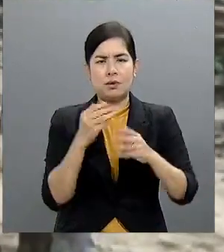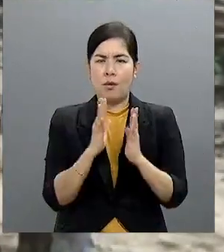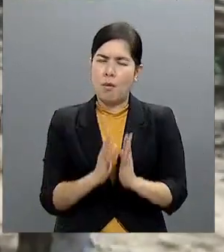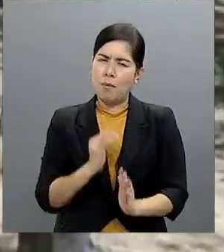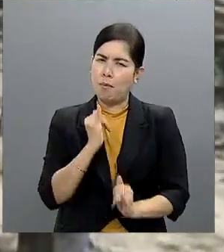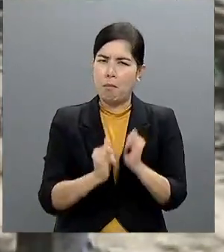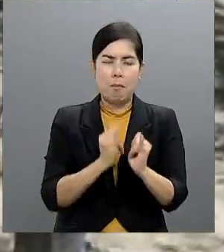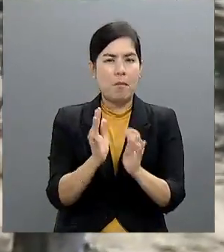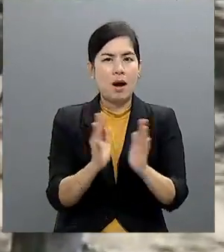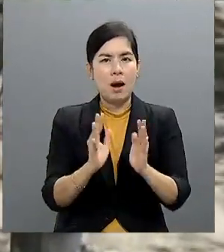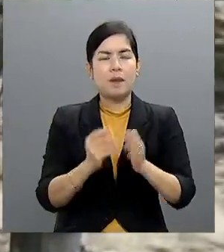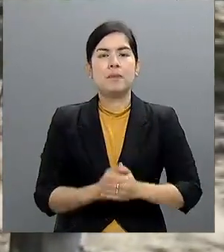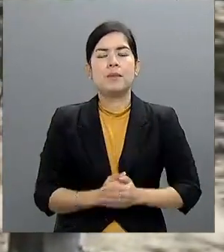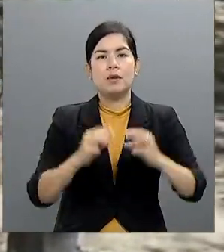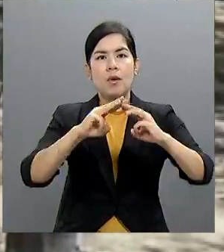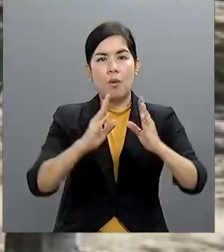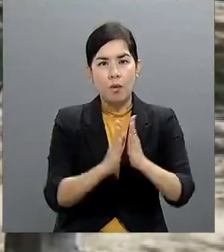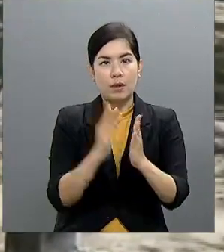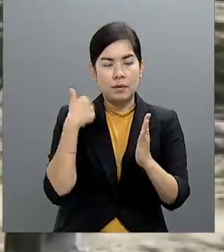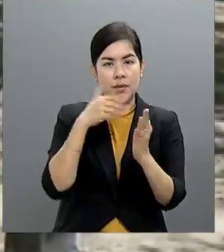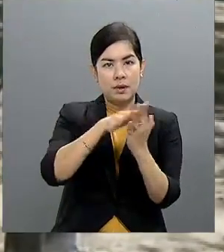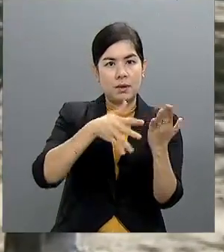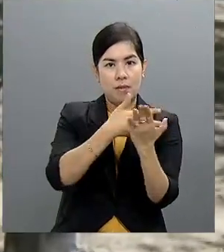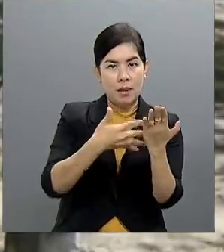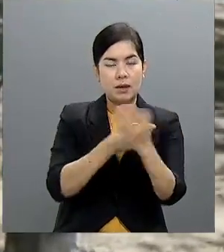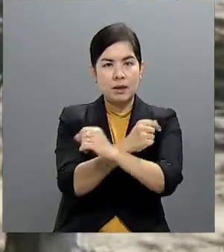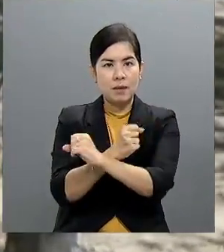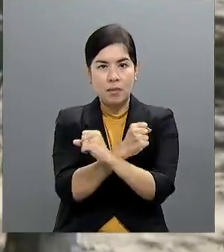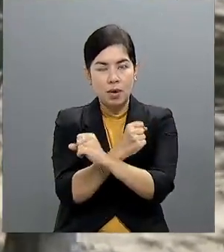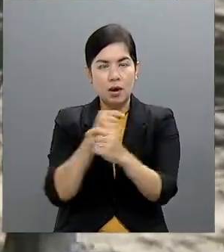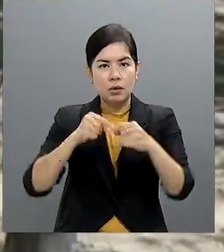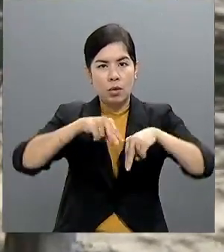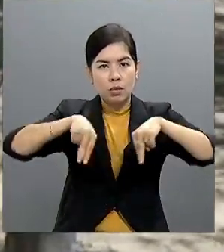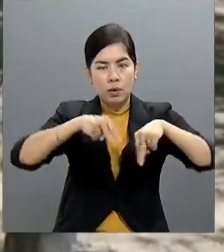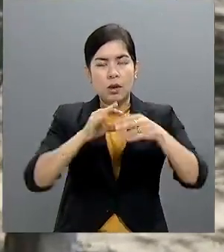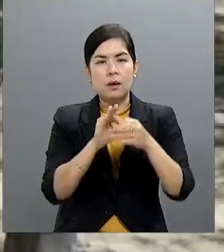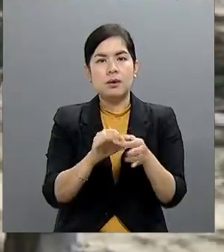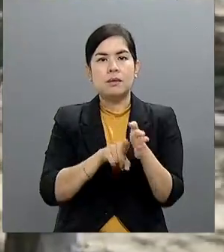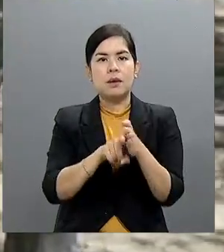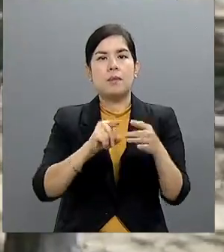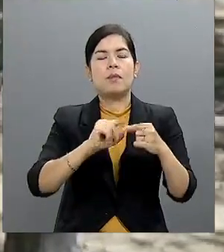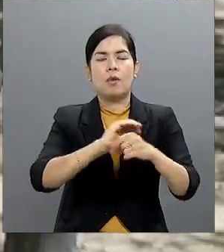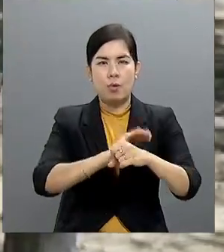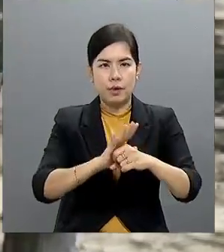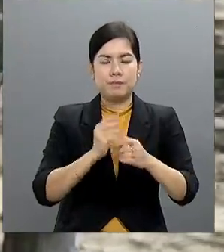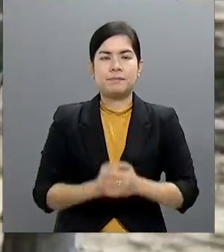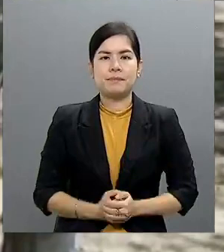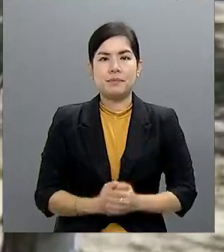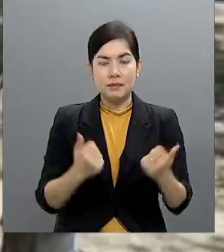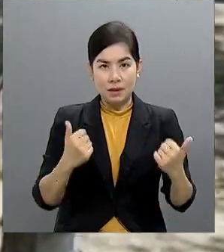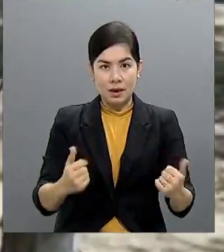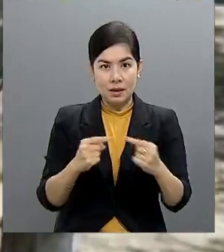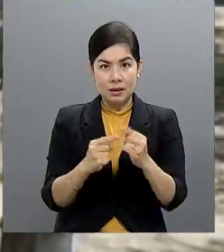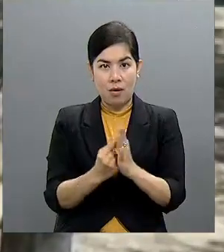ในการเข้าร่วมทำบุญอยู่แล้วว่ามีมาตรการอะไรผมว่าเป็นแจ้งทราบเบื้องต้นแล้วนะครับเป็นครั้งแรกหลังจากที่มีโควิดขึ้นมาเนี่